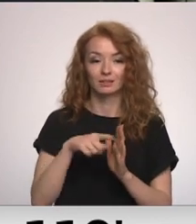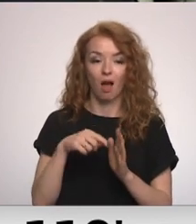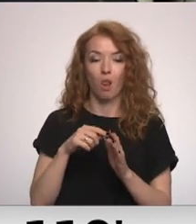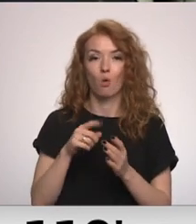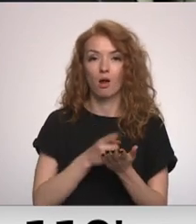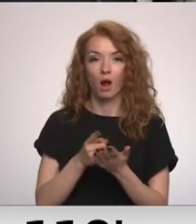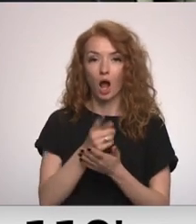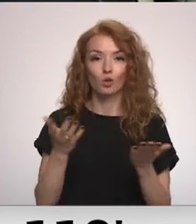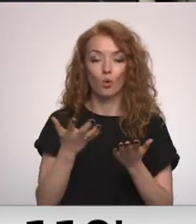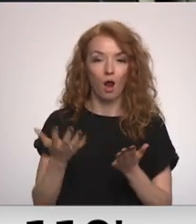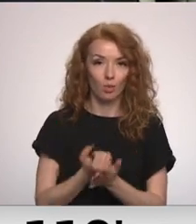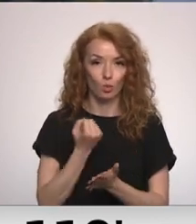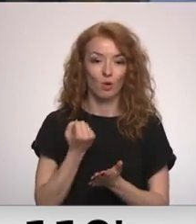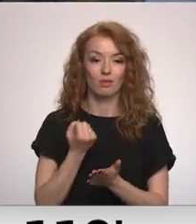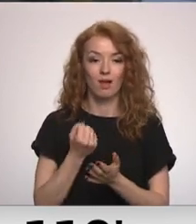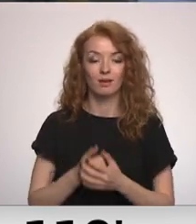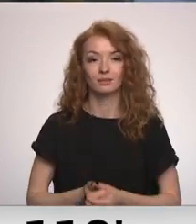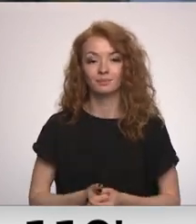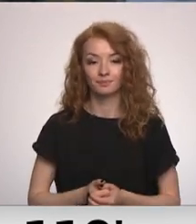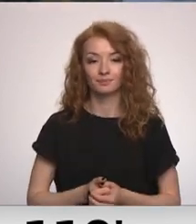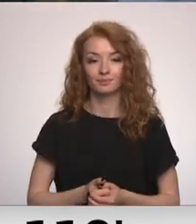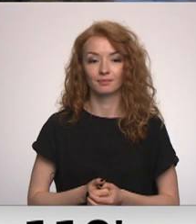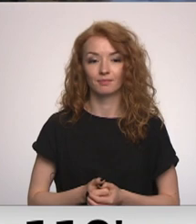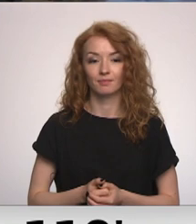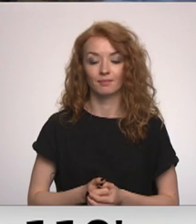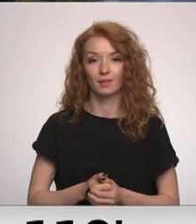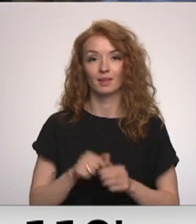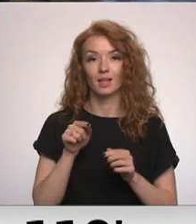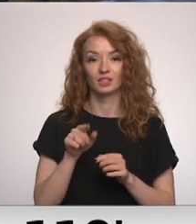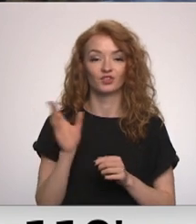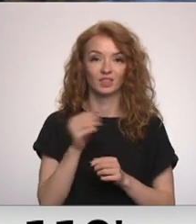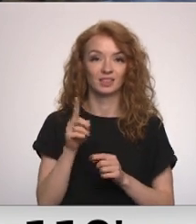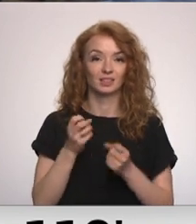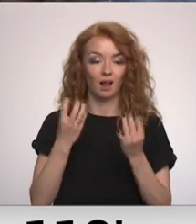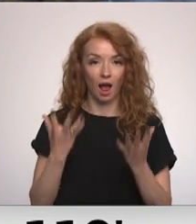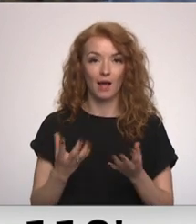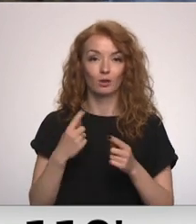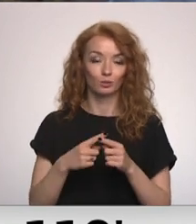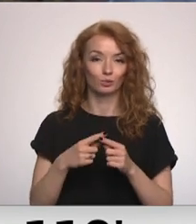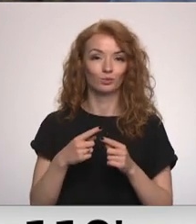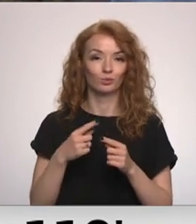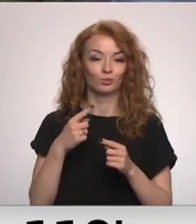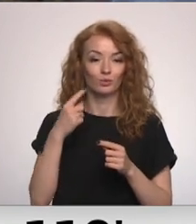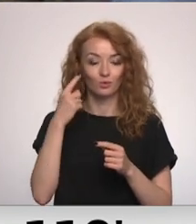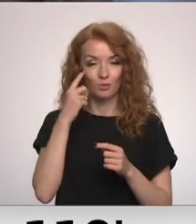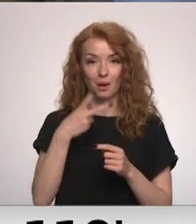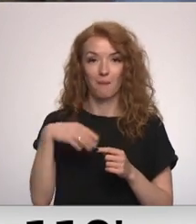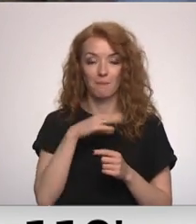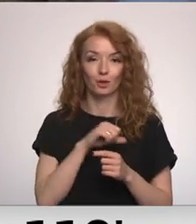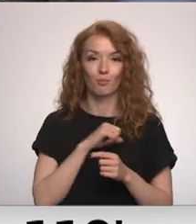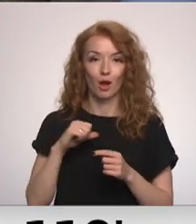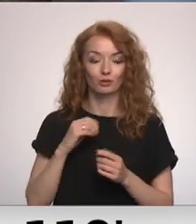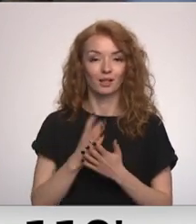kur atrodas un tā. Tā kā viņiem tas viss ir skaidrs un es domāju, ka... Nu, mēs paši ar